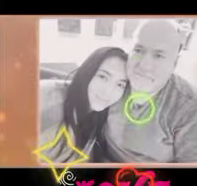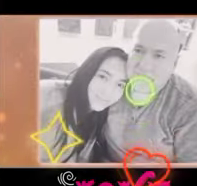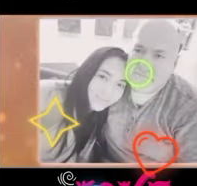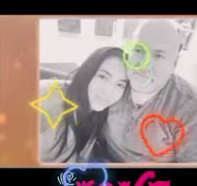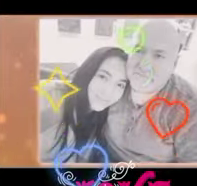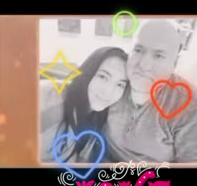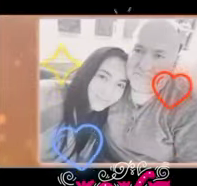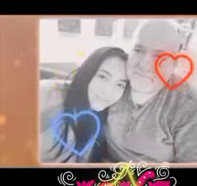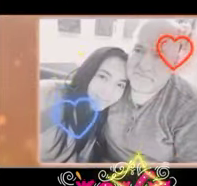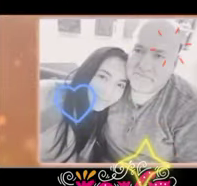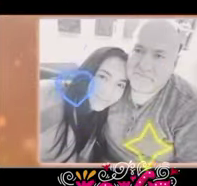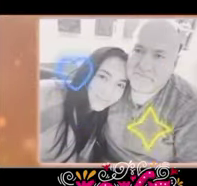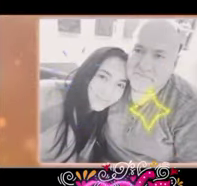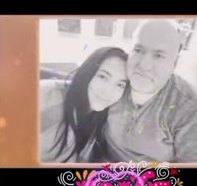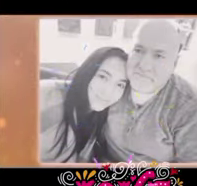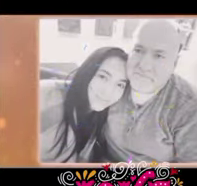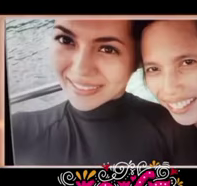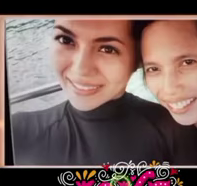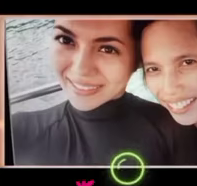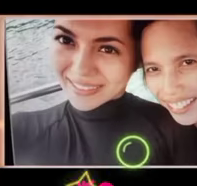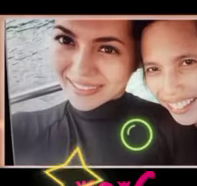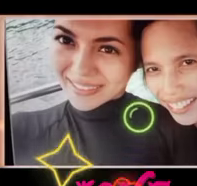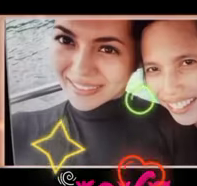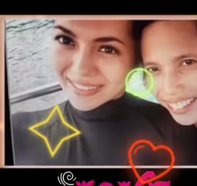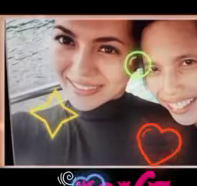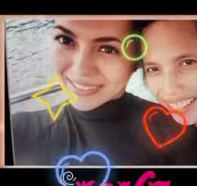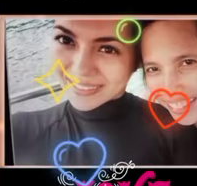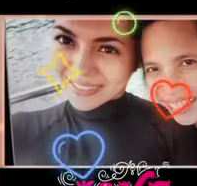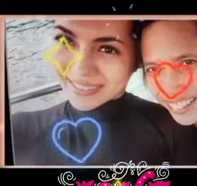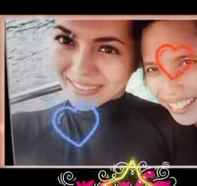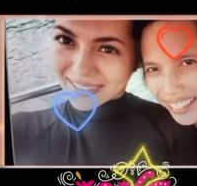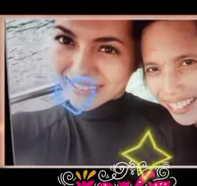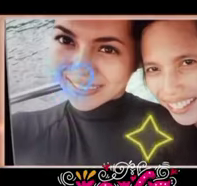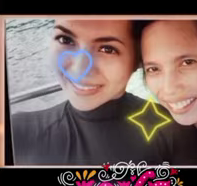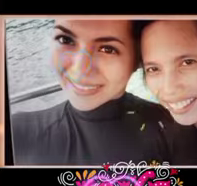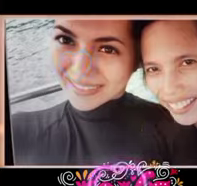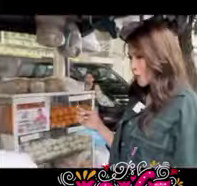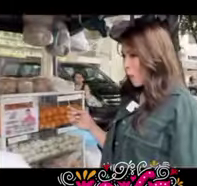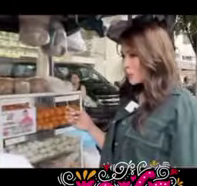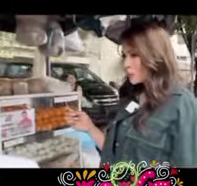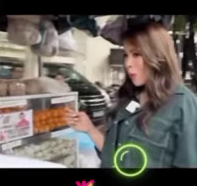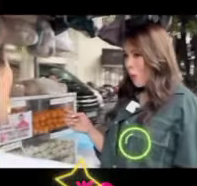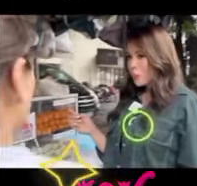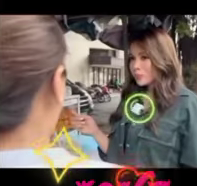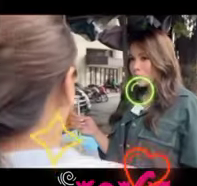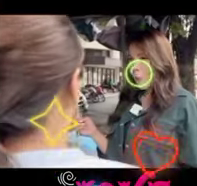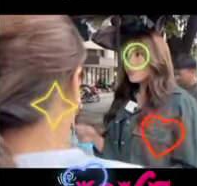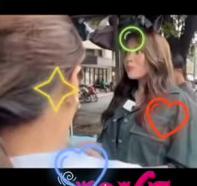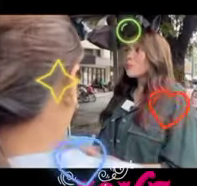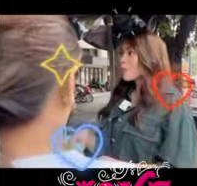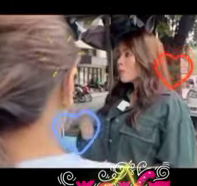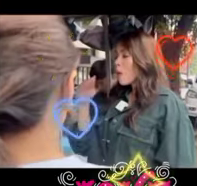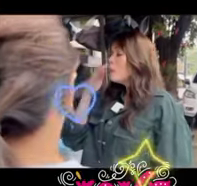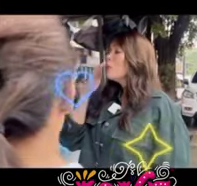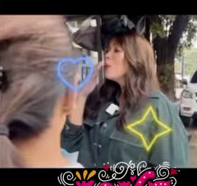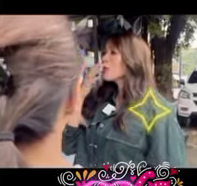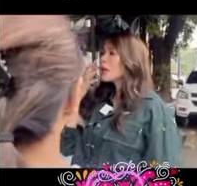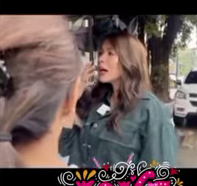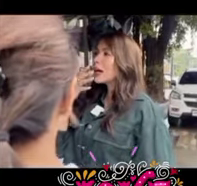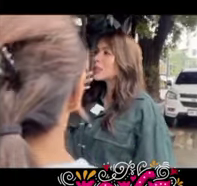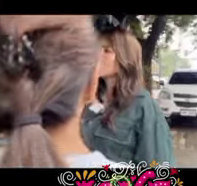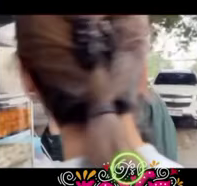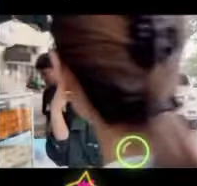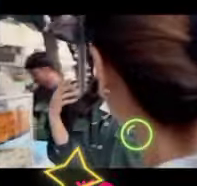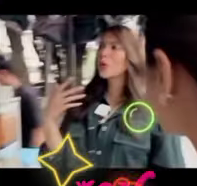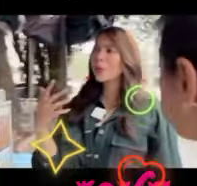Si mama at papa mo daw, sabi ni Mac, Deathmute, both? Both. Hindi ko alam yun. Both.